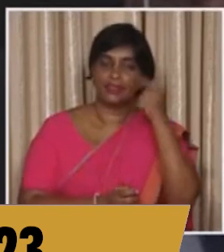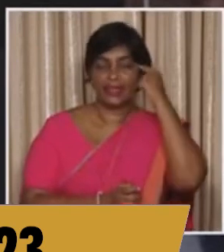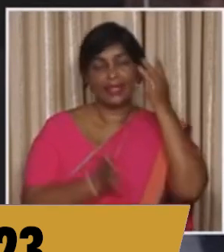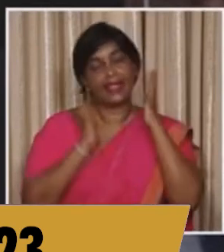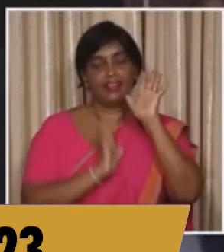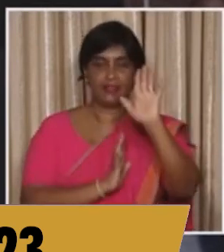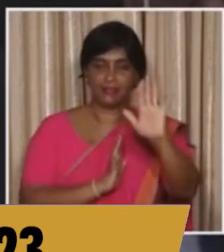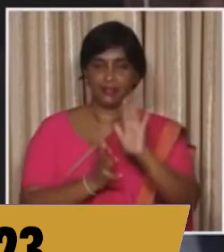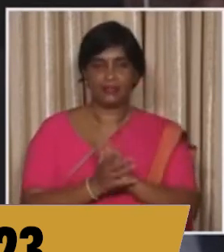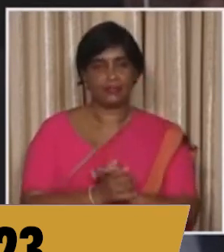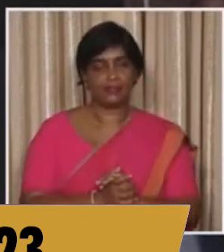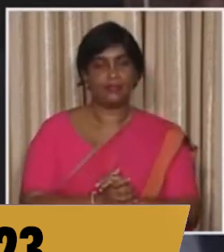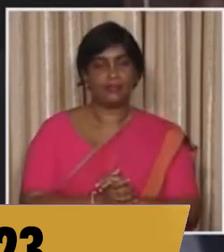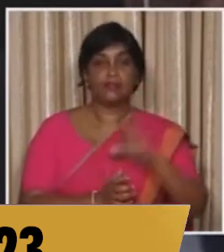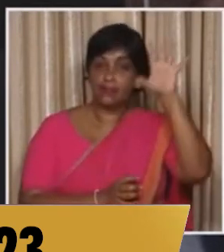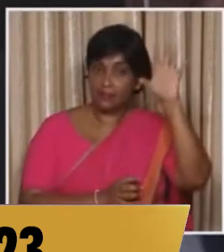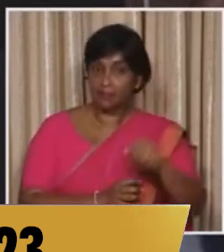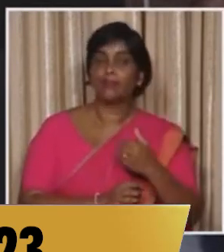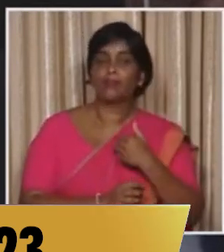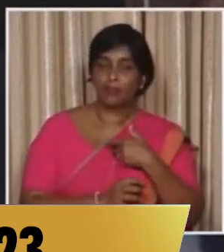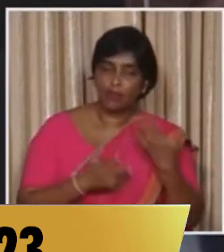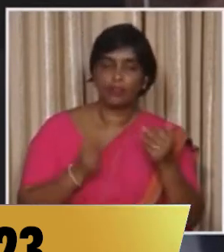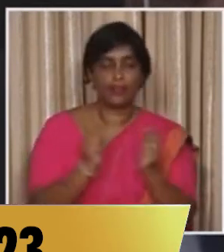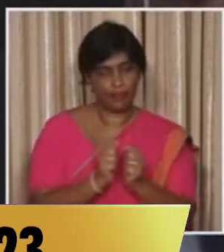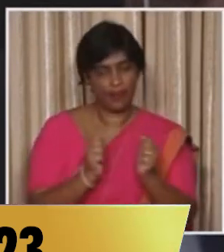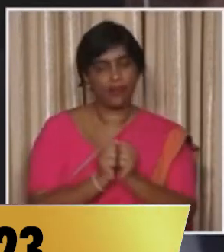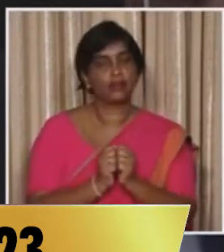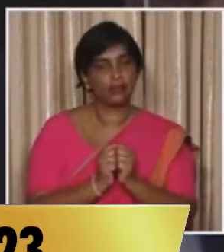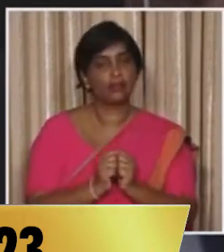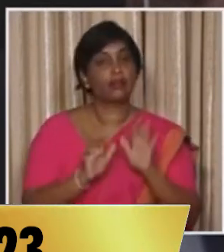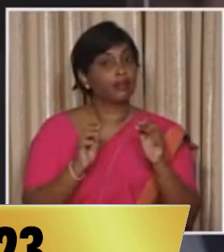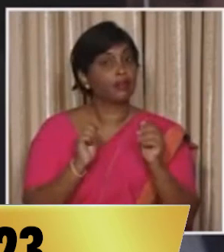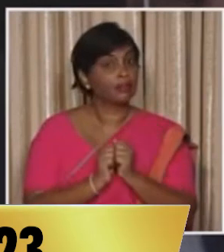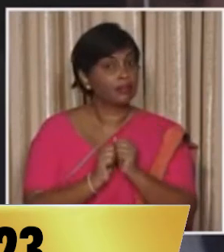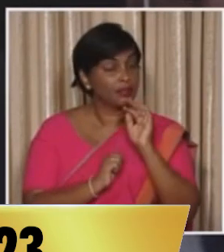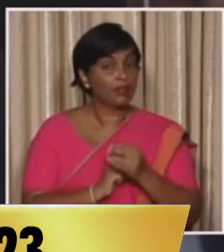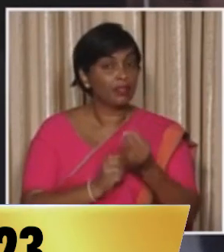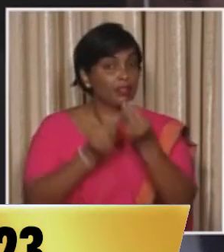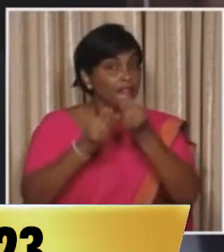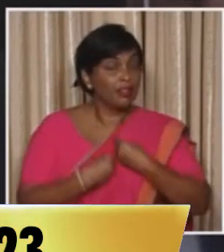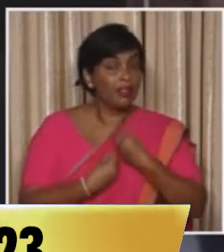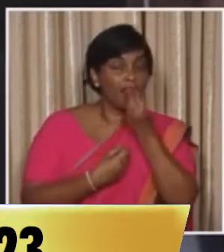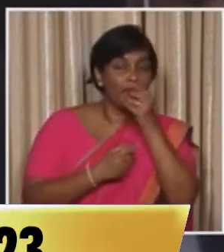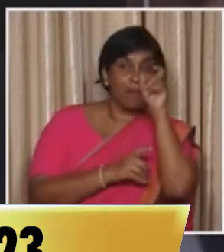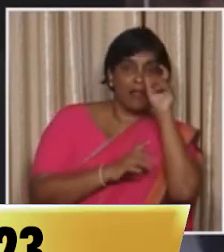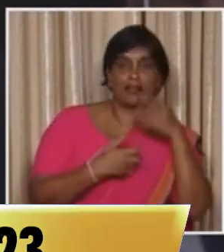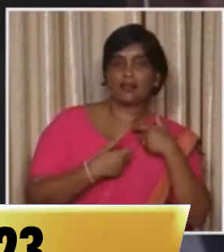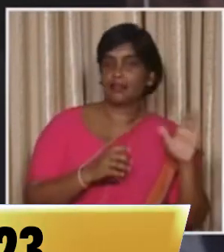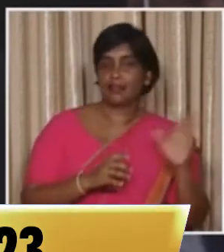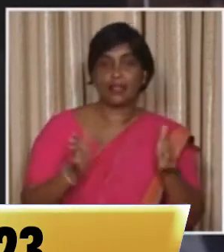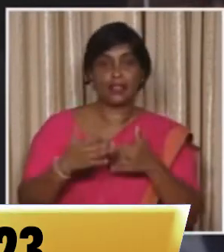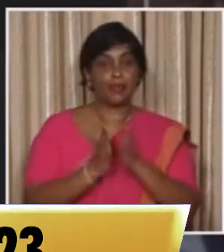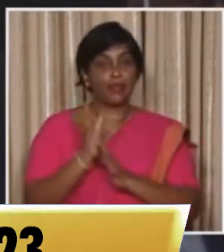වෙන්න කියන්නකෝ ඒ කට්ටියව ගේන්න අපි මොනා හරි කාර්යභාරයක් කරා කරත් අපි දින දේ කාලා වෙන දේ බලාගෙන හිටියේ නැහැ